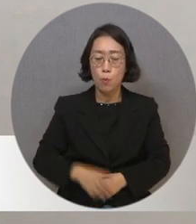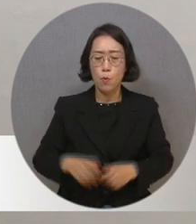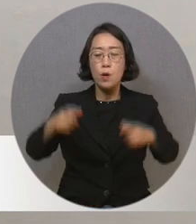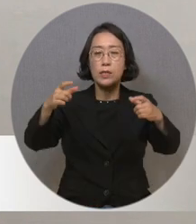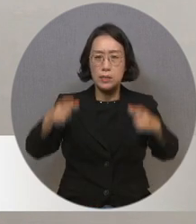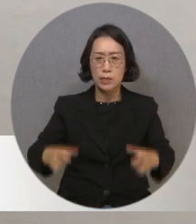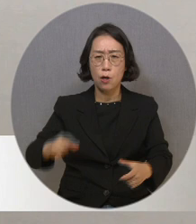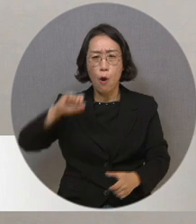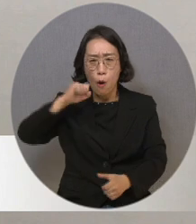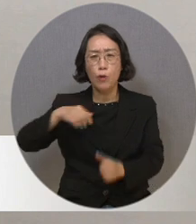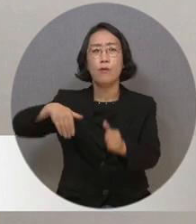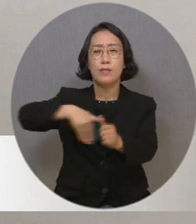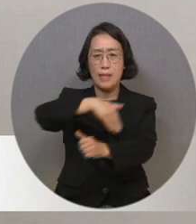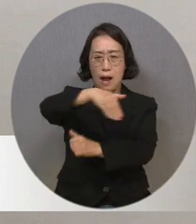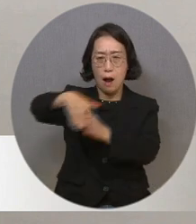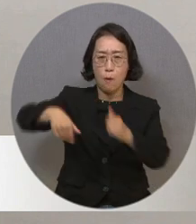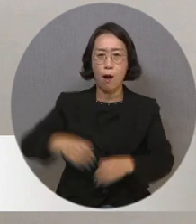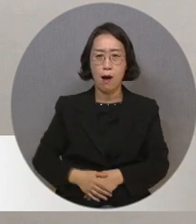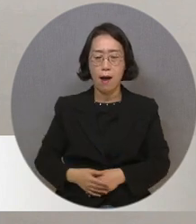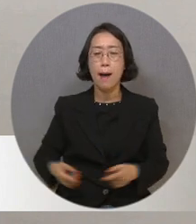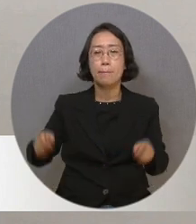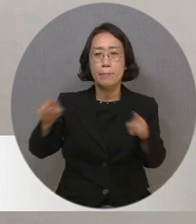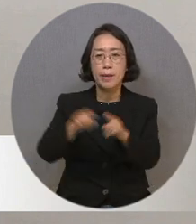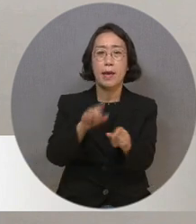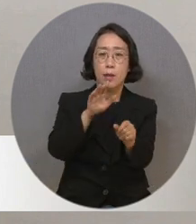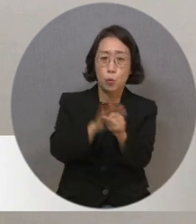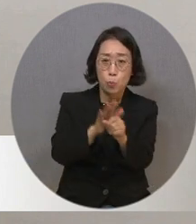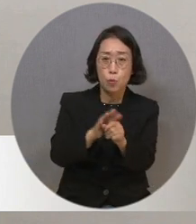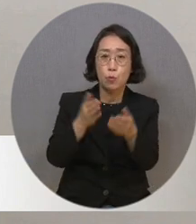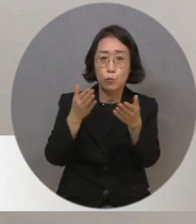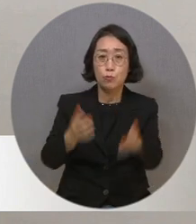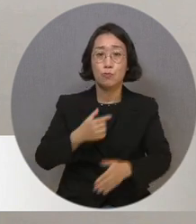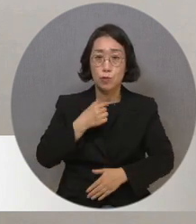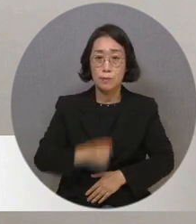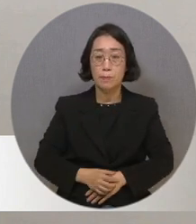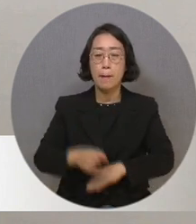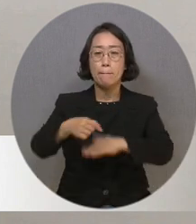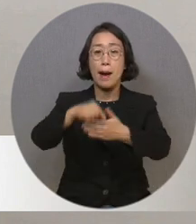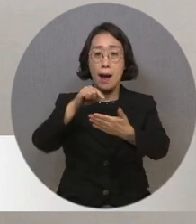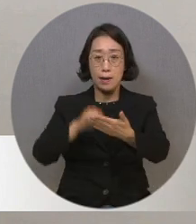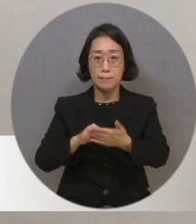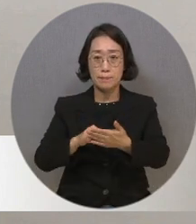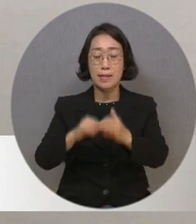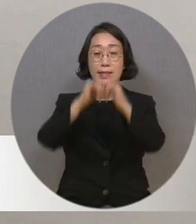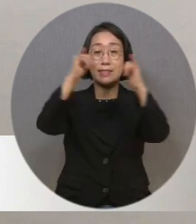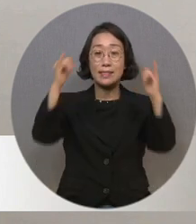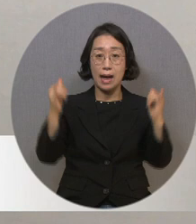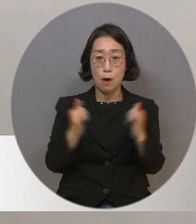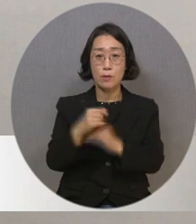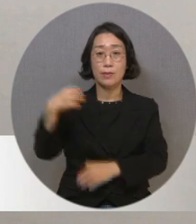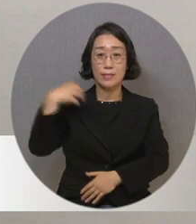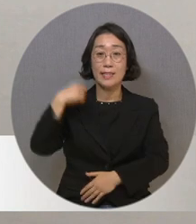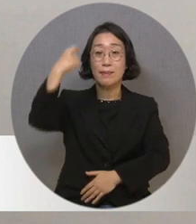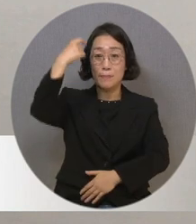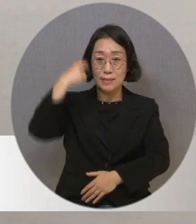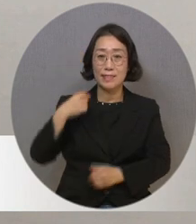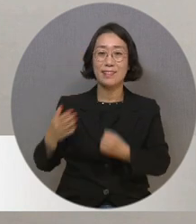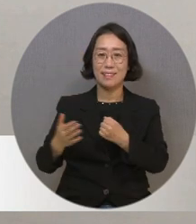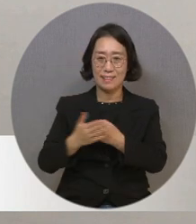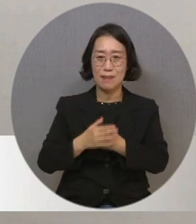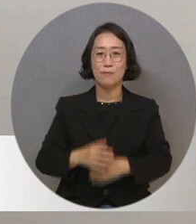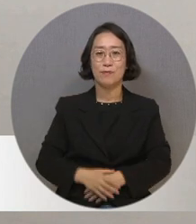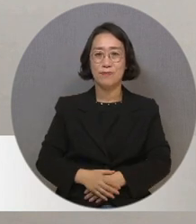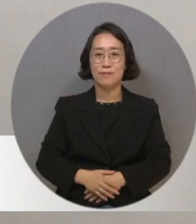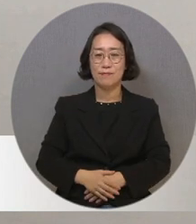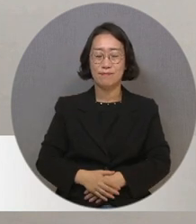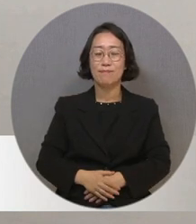지역의 어려운 문제를 함께 풀어가고자 하는 그런 마음, 어떤 사회적 책임의식 이런